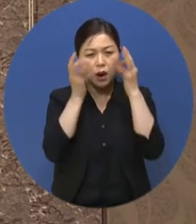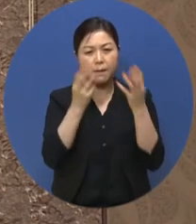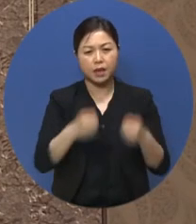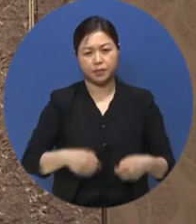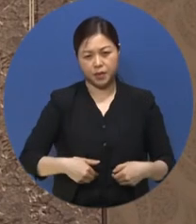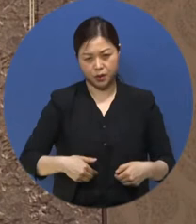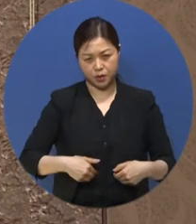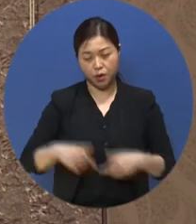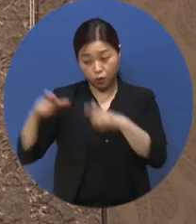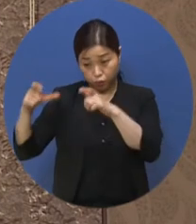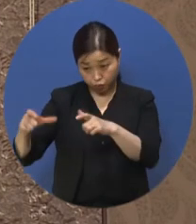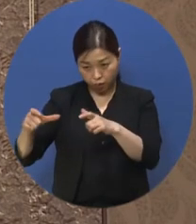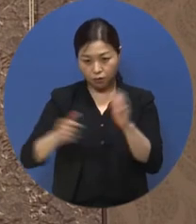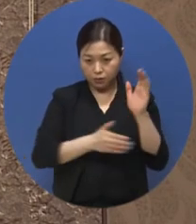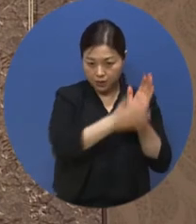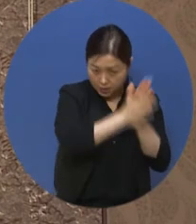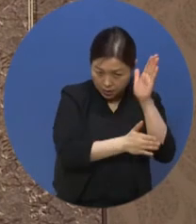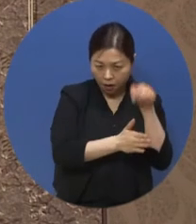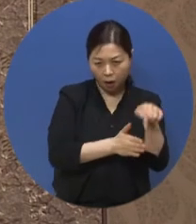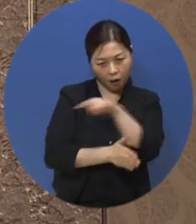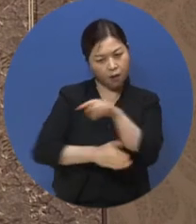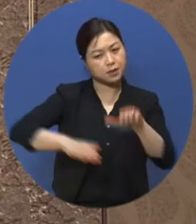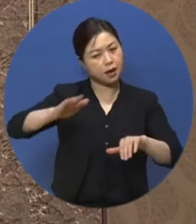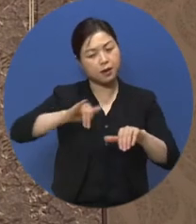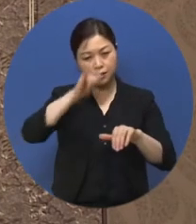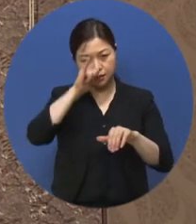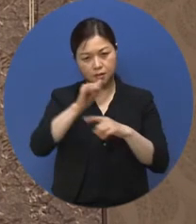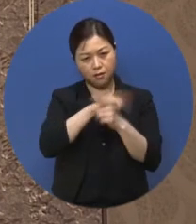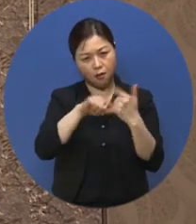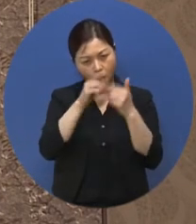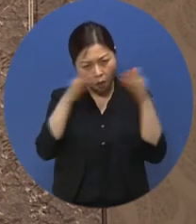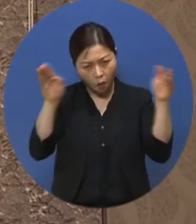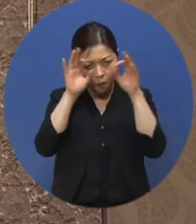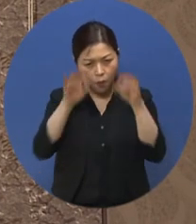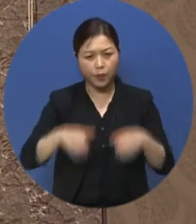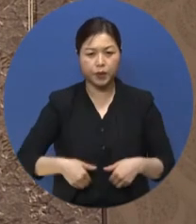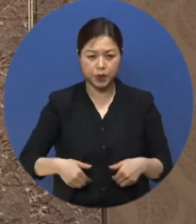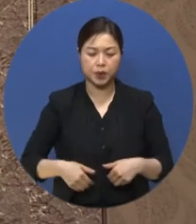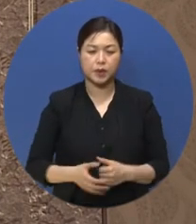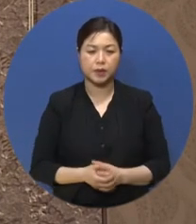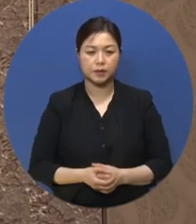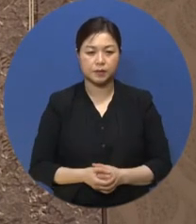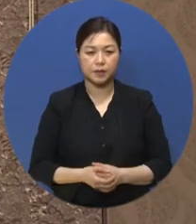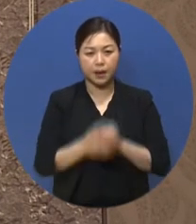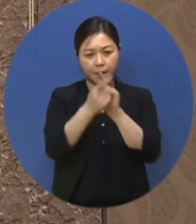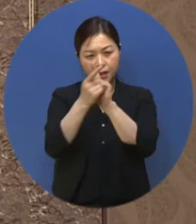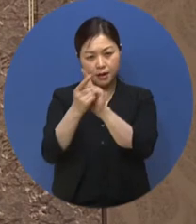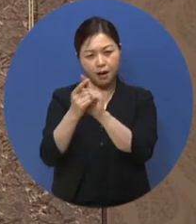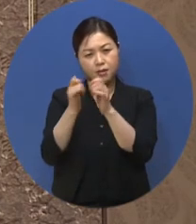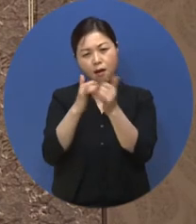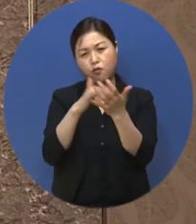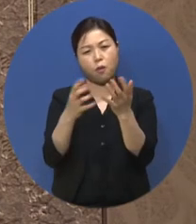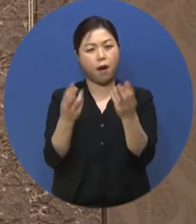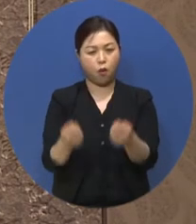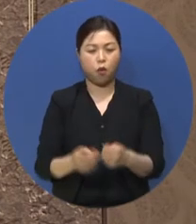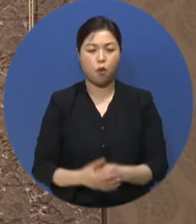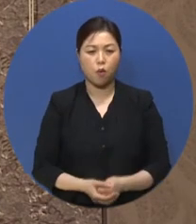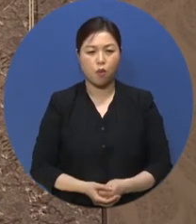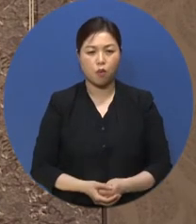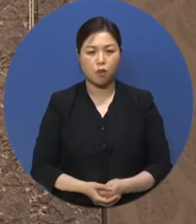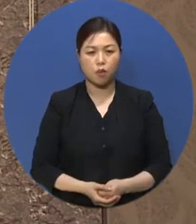차이가 있더라고요. 제가 네. 이렇게 해보니까. 더 시야를 크게 가져가야 되기 때문에 예. 아무래도. 만나는 사람들도 어쩌면 많아지고요.